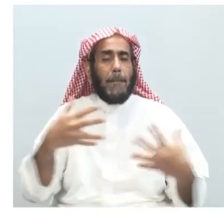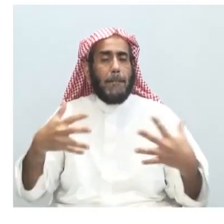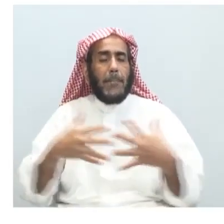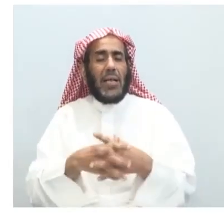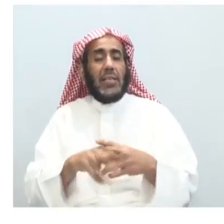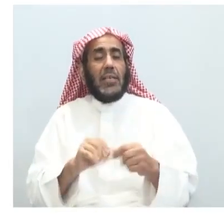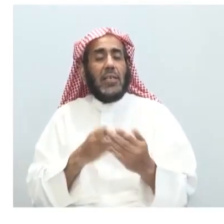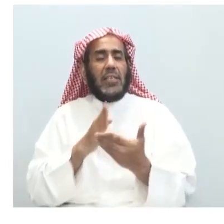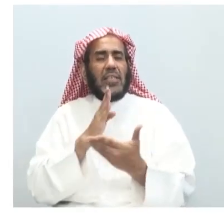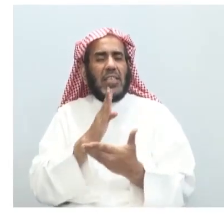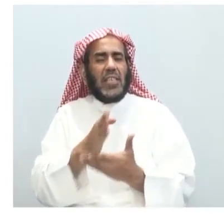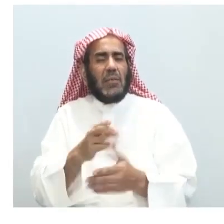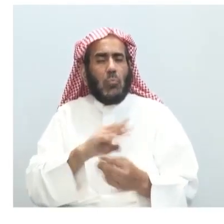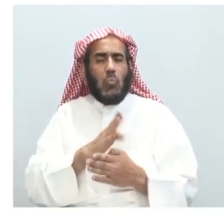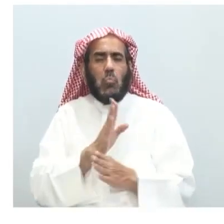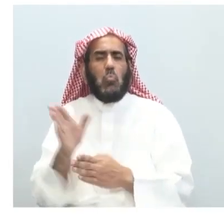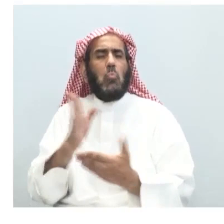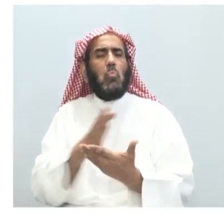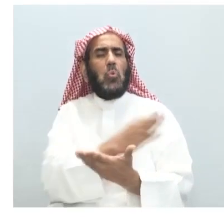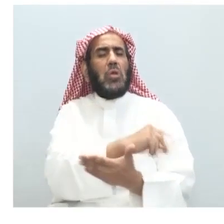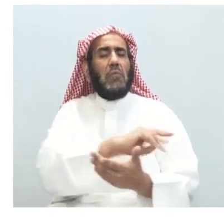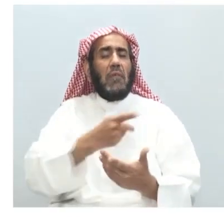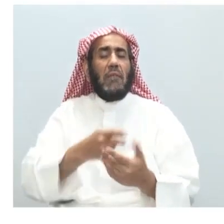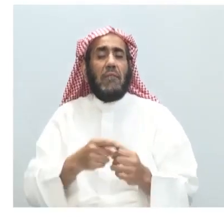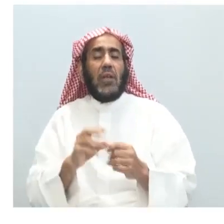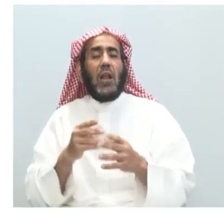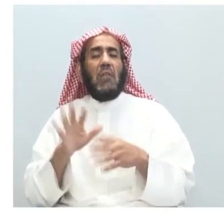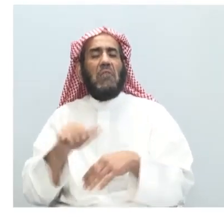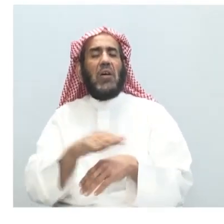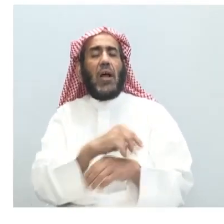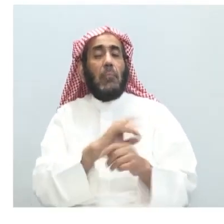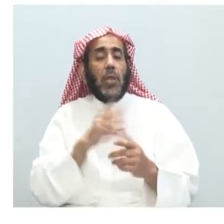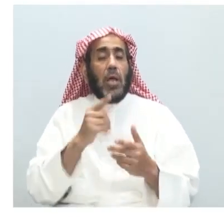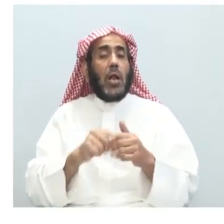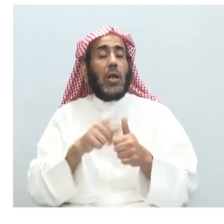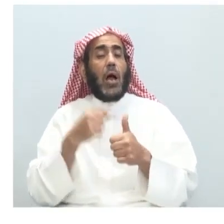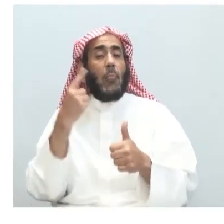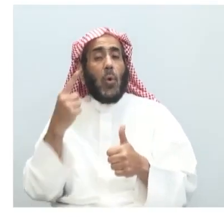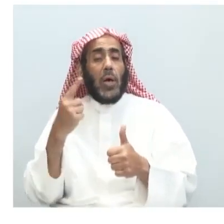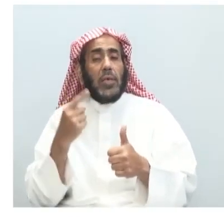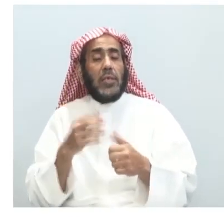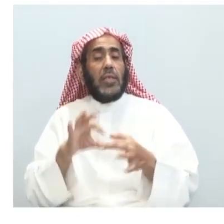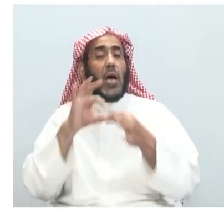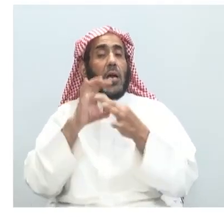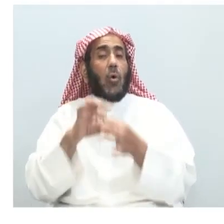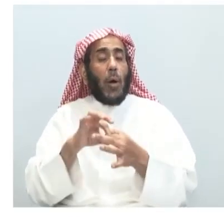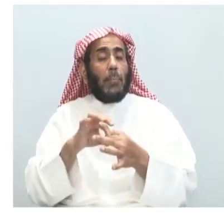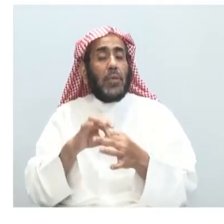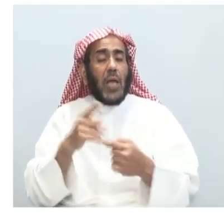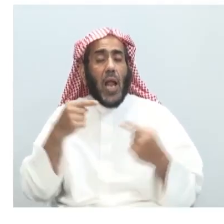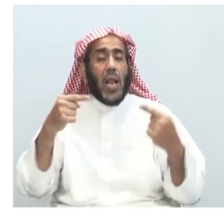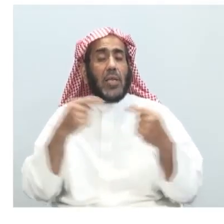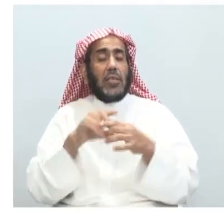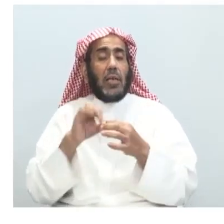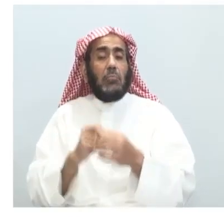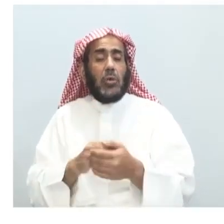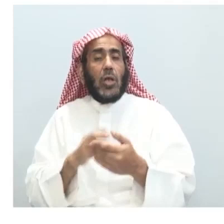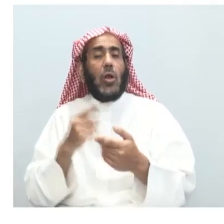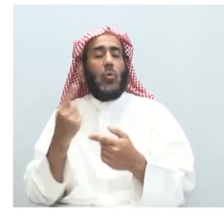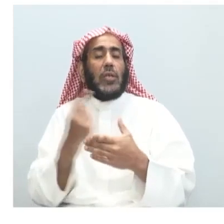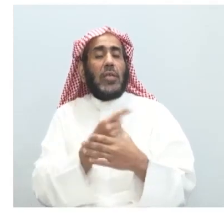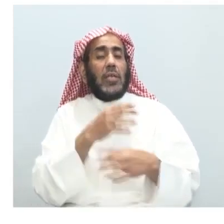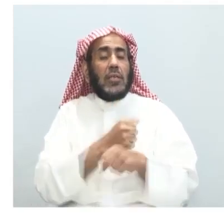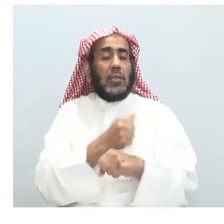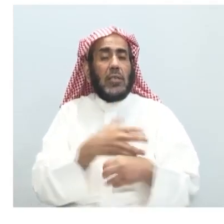تتجه في اتجاهات مختلفه في الفراغ اذا رقم واحد الروابط التي تربط الوحدات الاساسيه